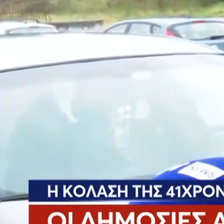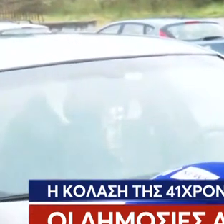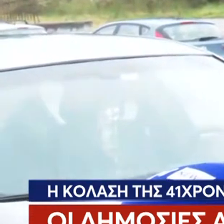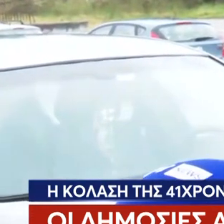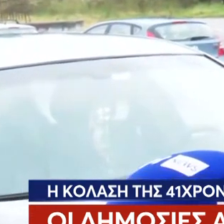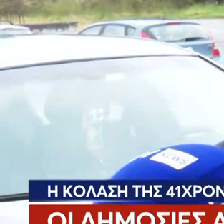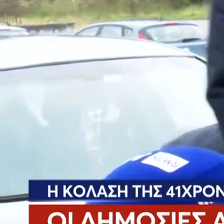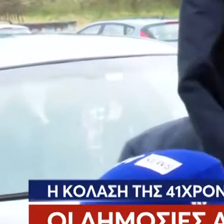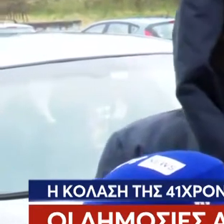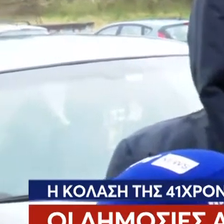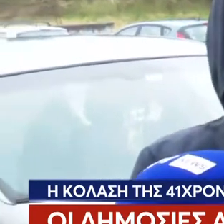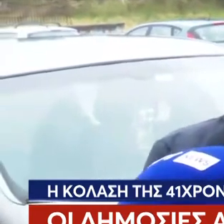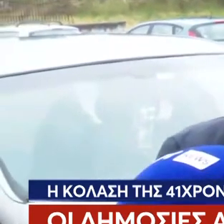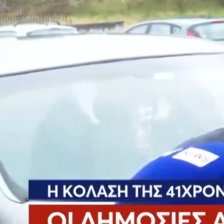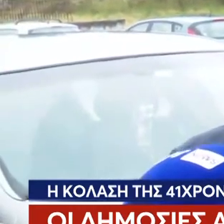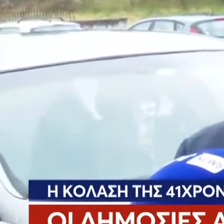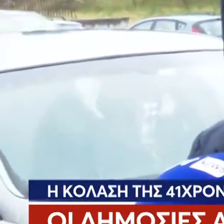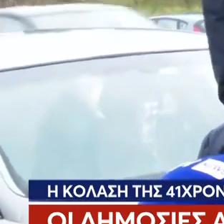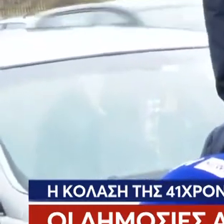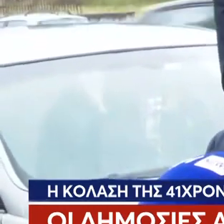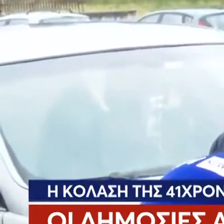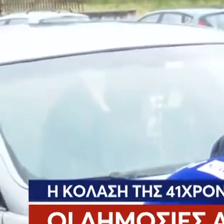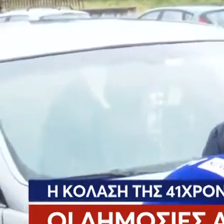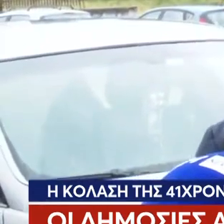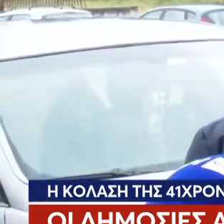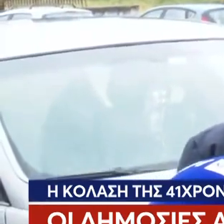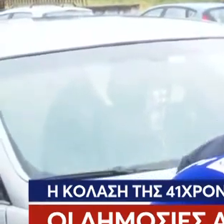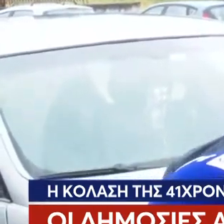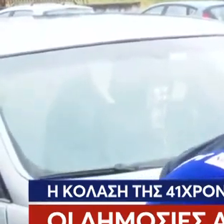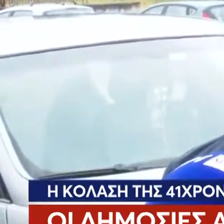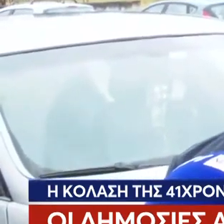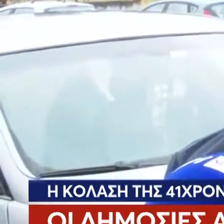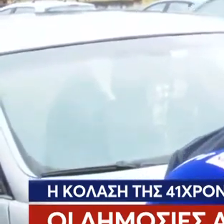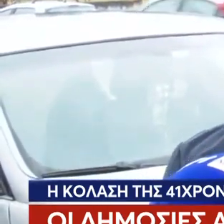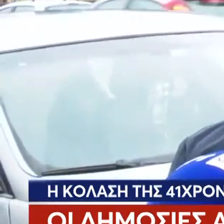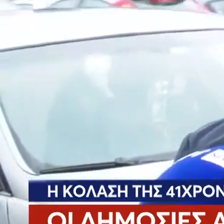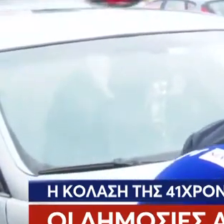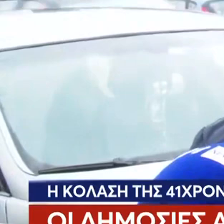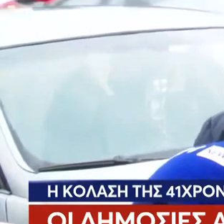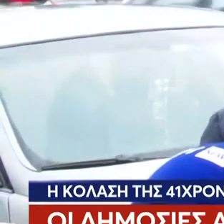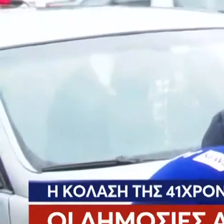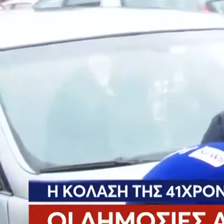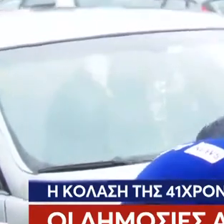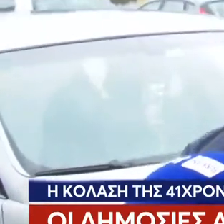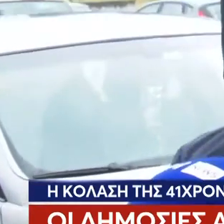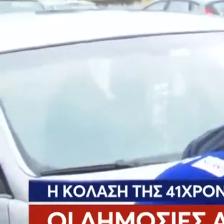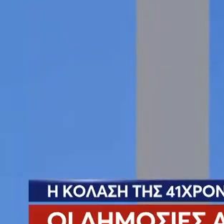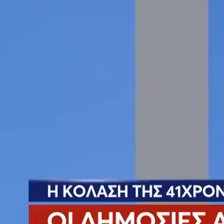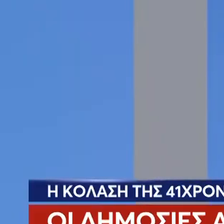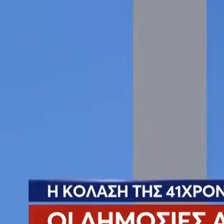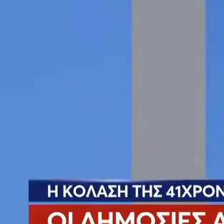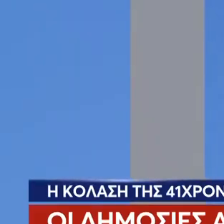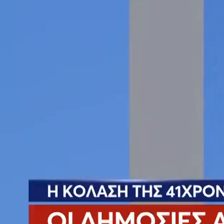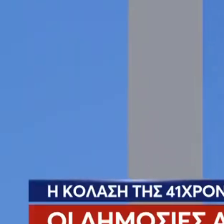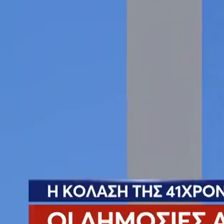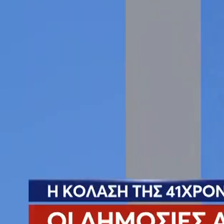Εγώ λέω μπορεί να φύγει, να τα βρήκανε και έφυγε. Mm-hmm. Πού να φανταστώ ότι θα τη σκότωνε, ρε παιδί μου, ο σύντροφός της τόσα χρόνια ήταν μέσα.